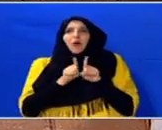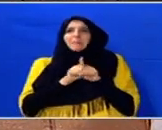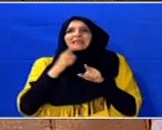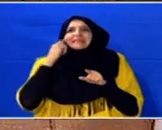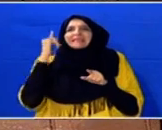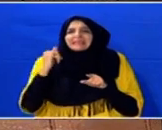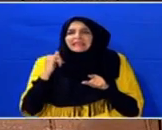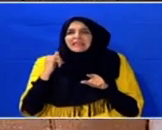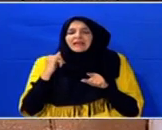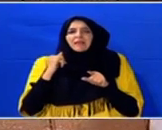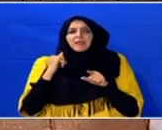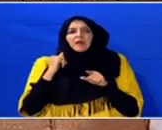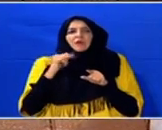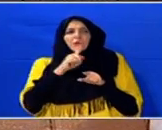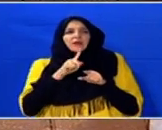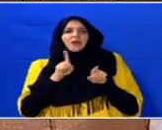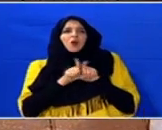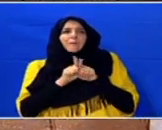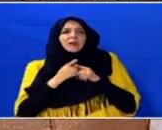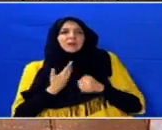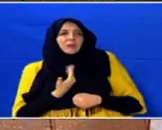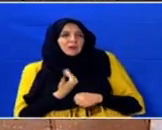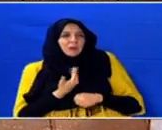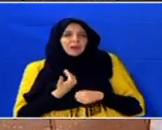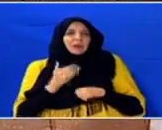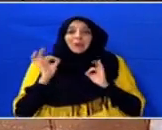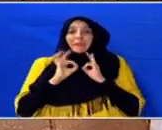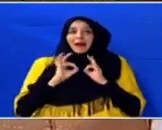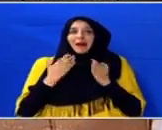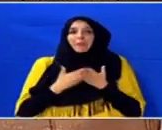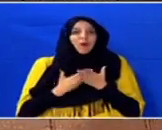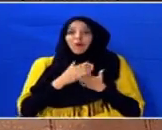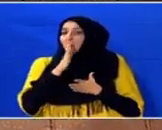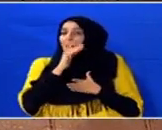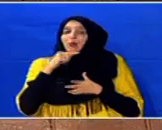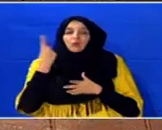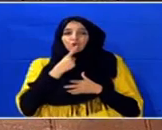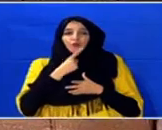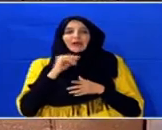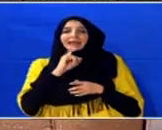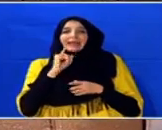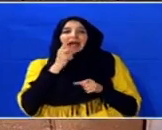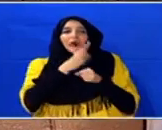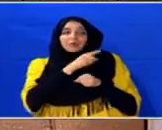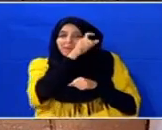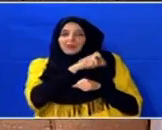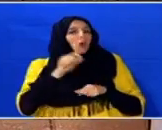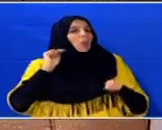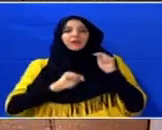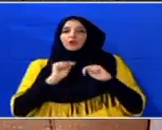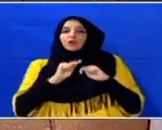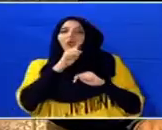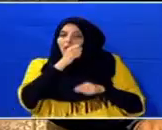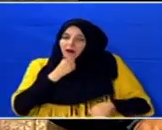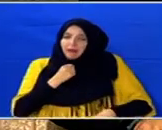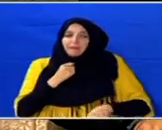البراءة ثابتة للإنسان، علينا استصحاب البراءة الأصلية. بارك الله